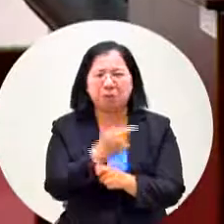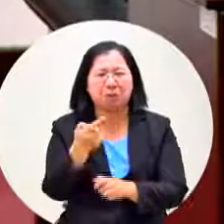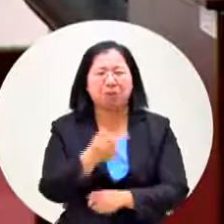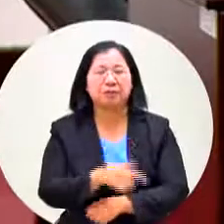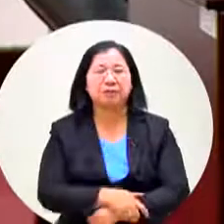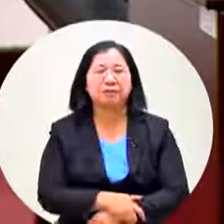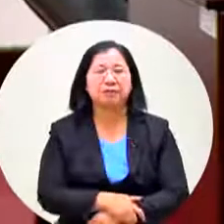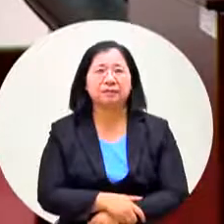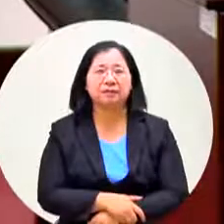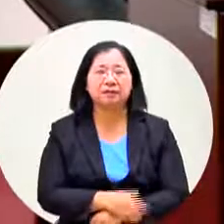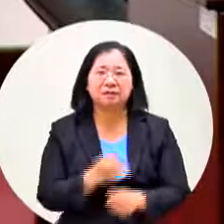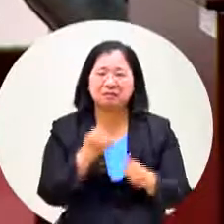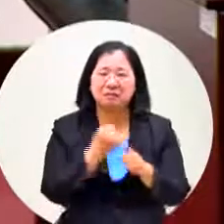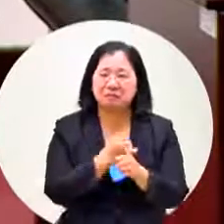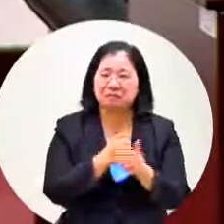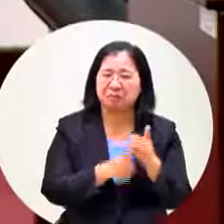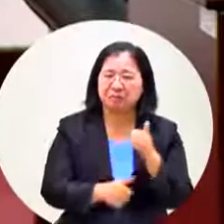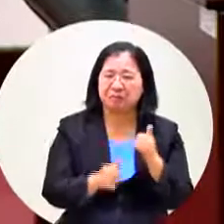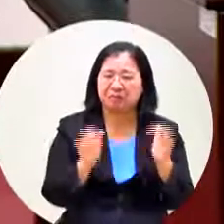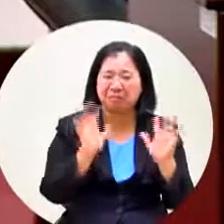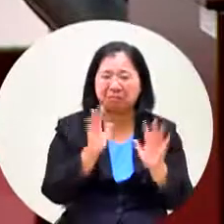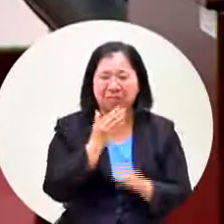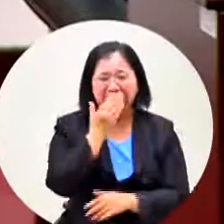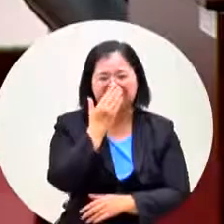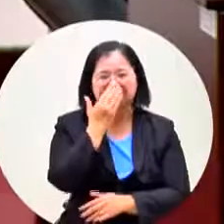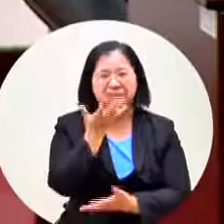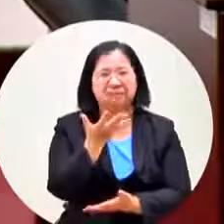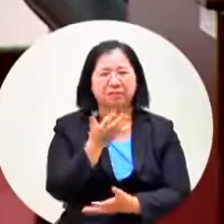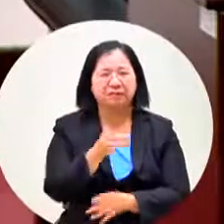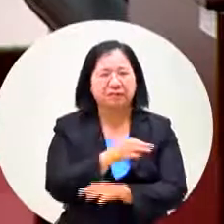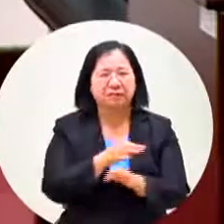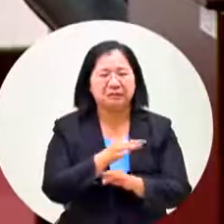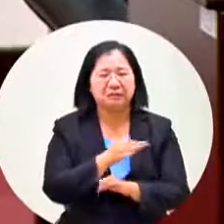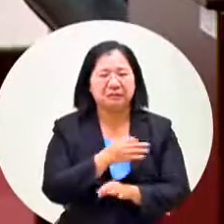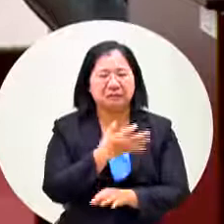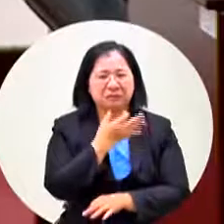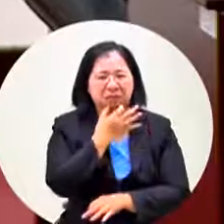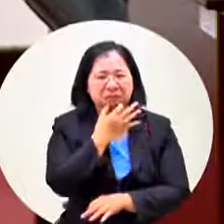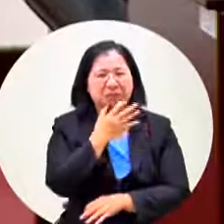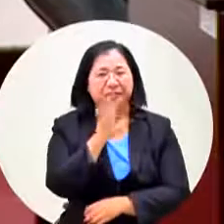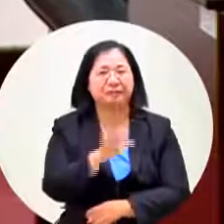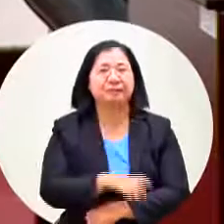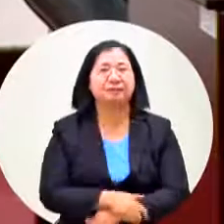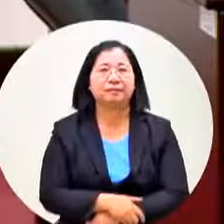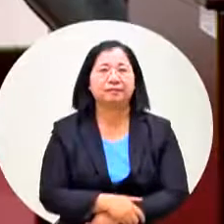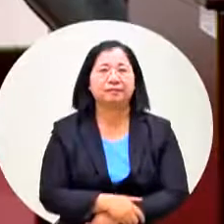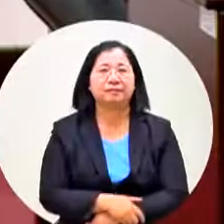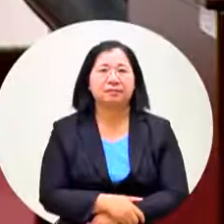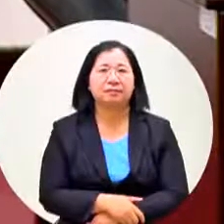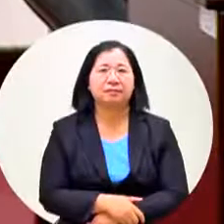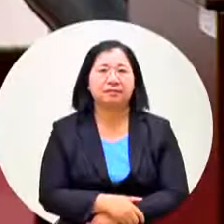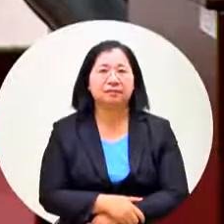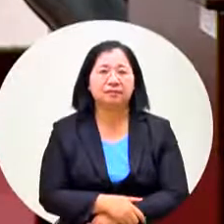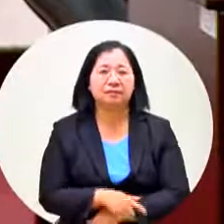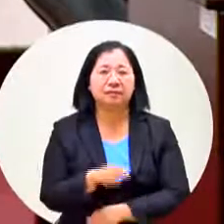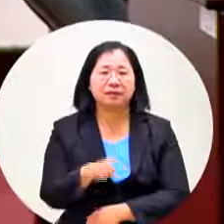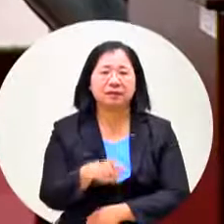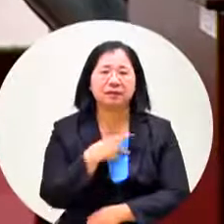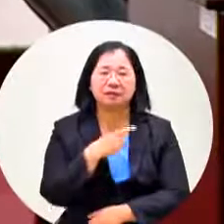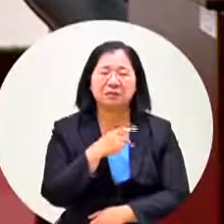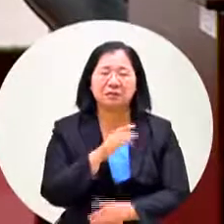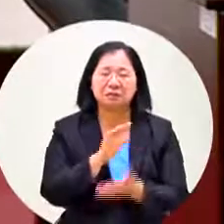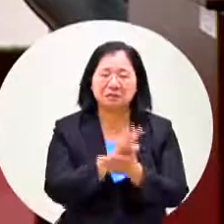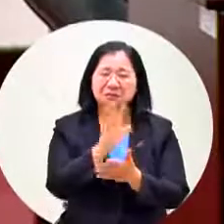时啊。嘛唔敢生囡仔，经济压力伤大吼，啊，爱去面临后壁，或者租